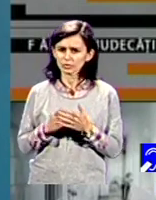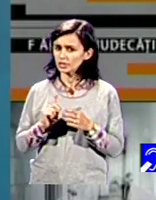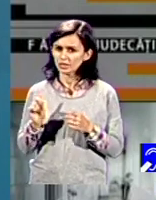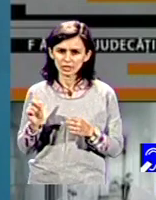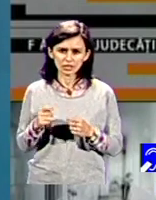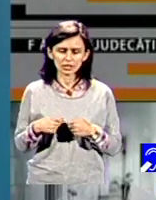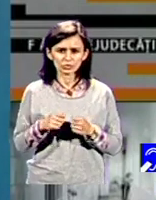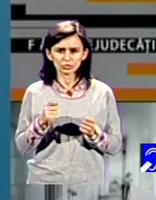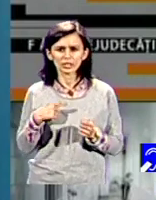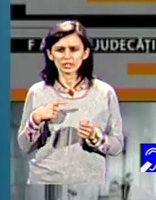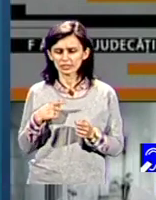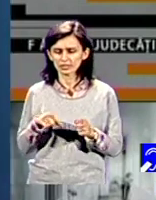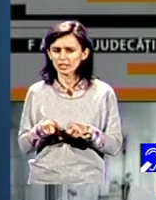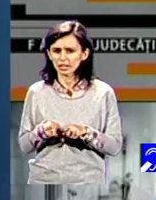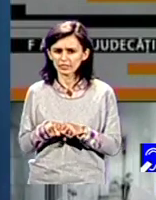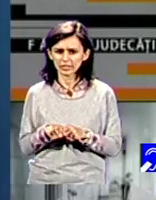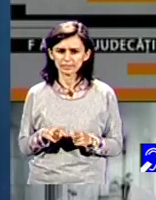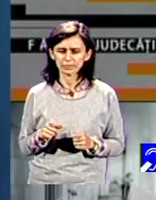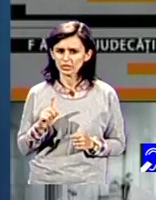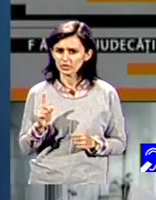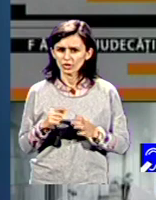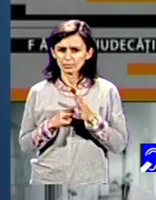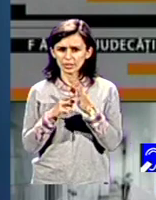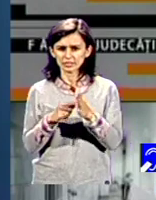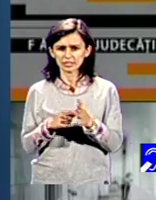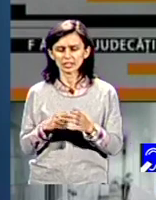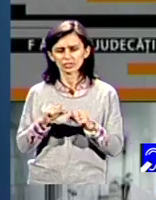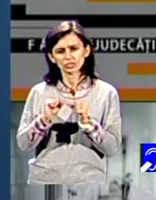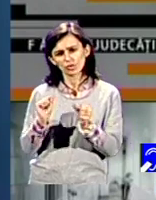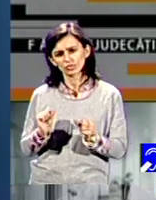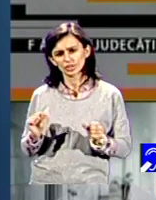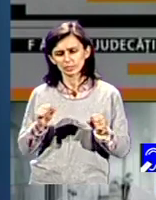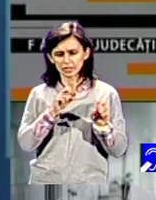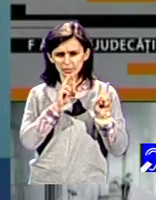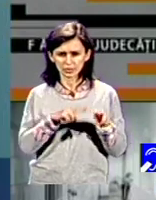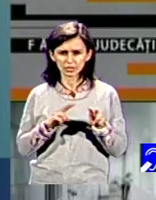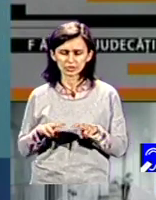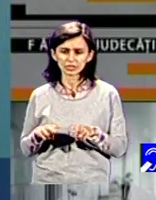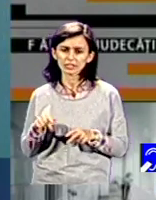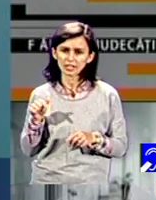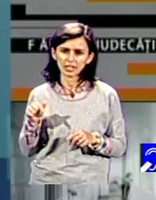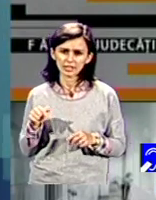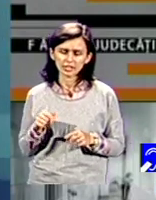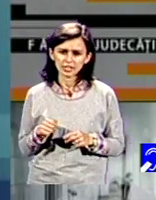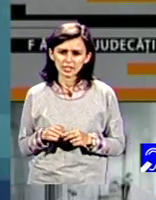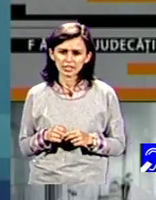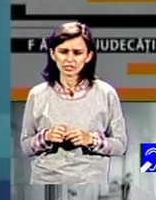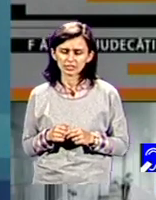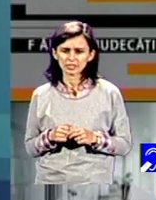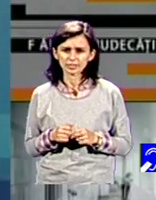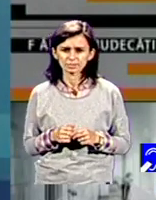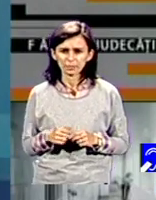și fără să prevadă o modalitate de monitorizare a cepei punerii sub interdicție o evaluare